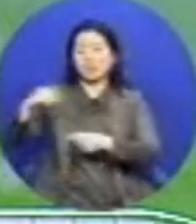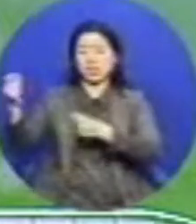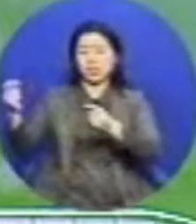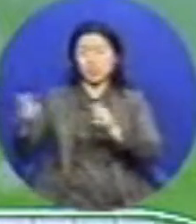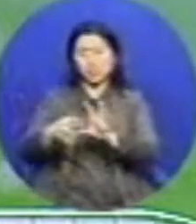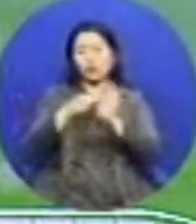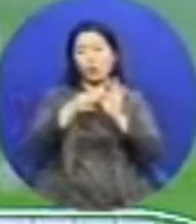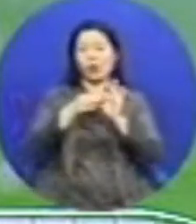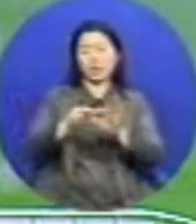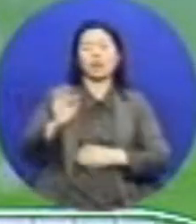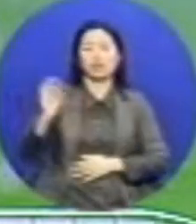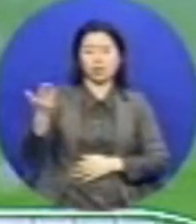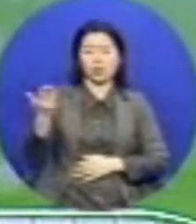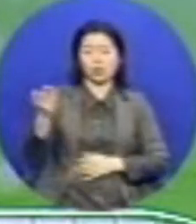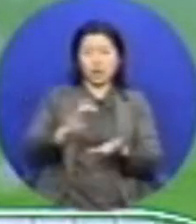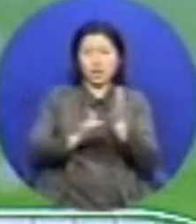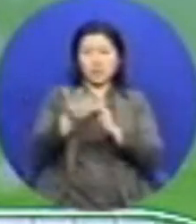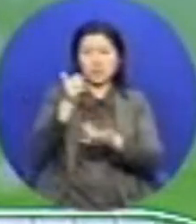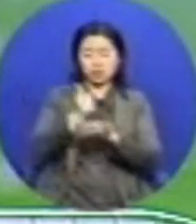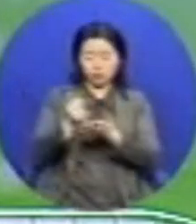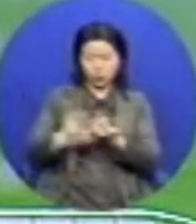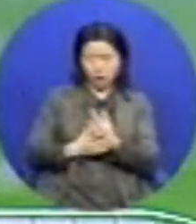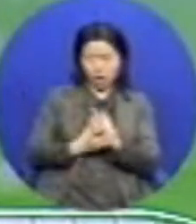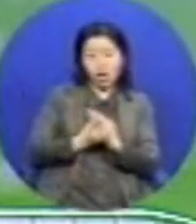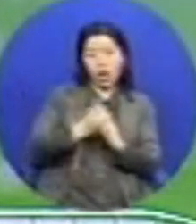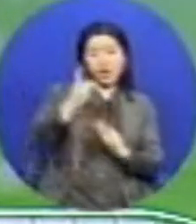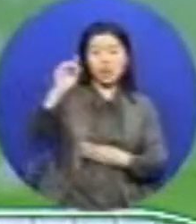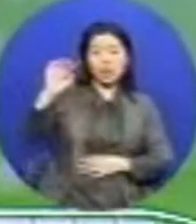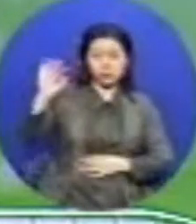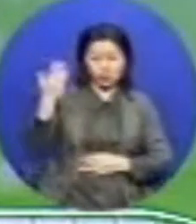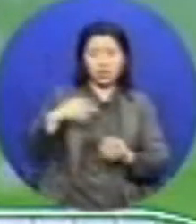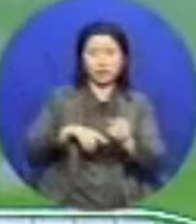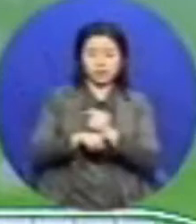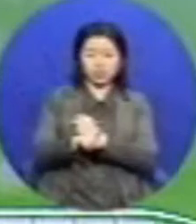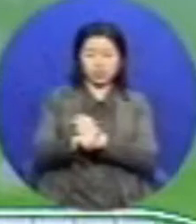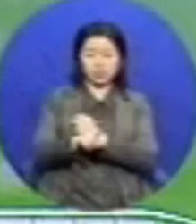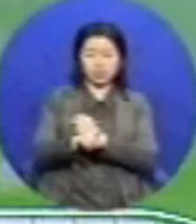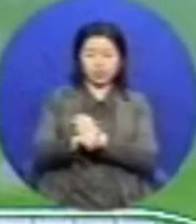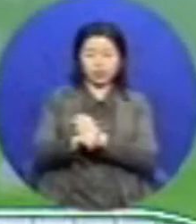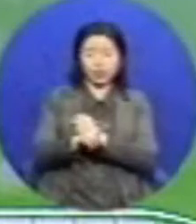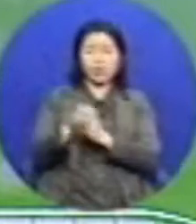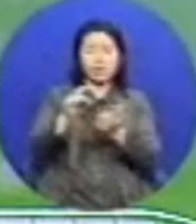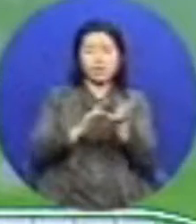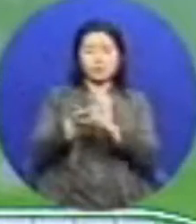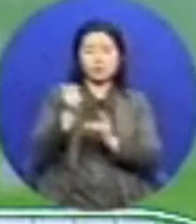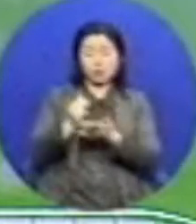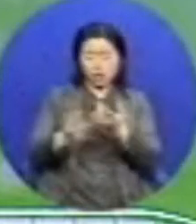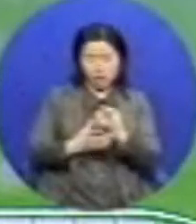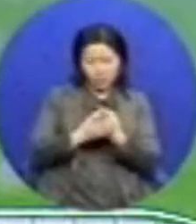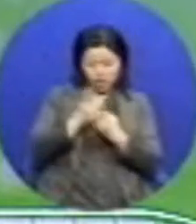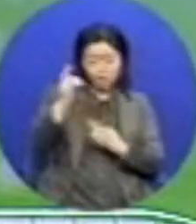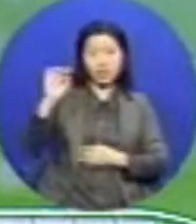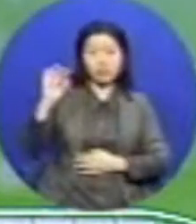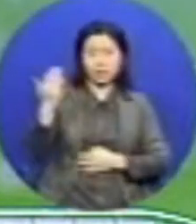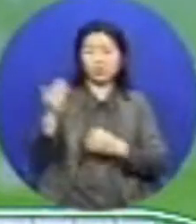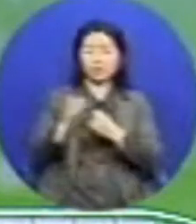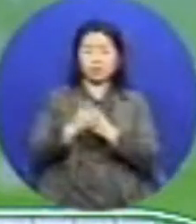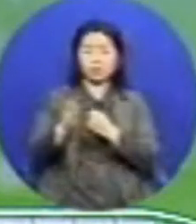예수님과 하나가 됐다는 뜻입니다 예수님과 하나가 되었으니 예수님 한 분이면 충분하지요